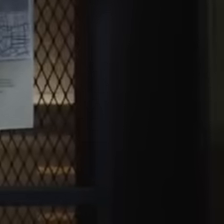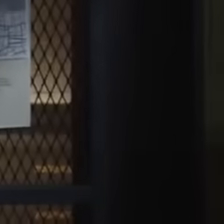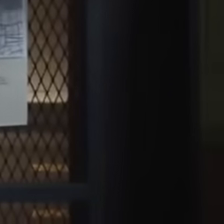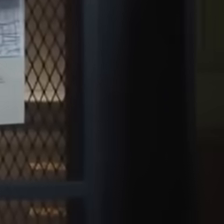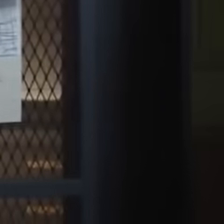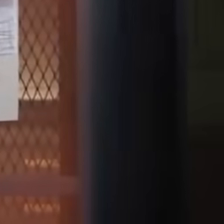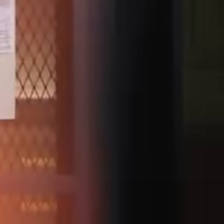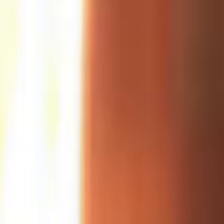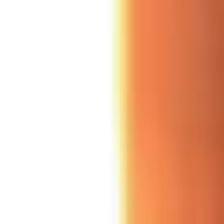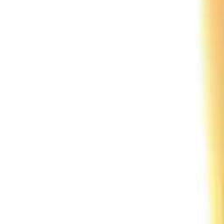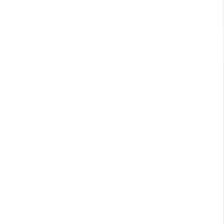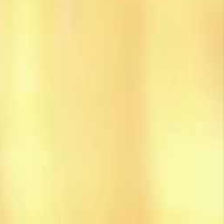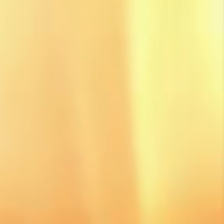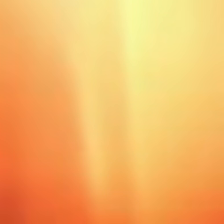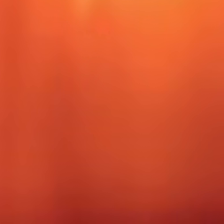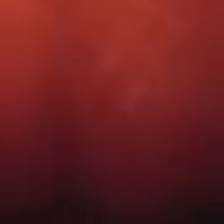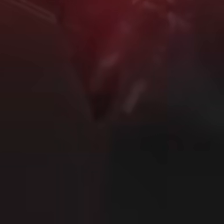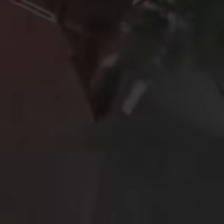공격했습니다.